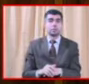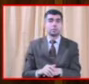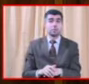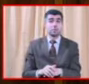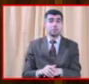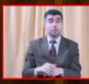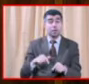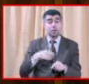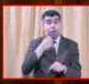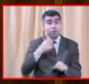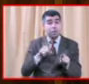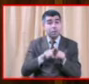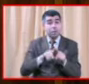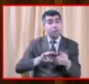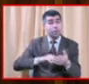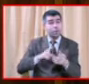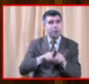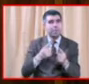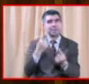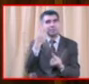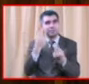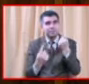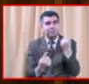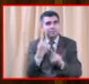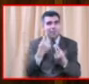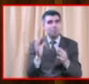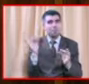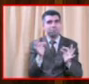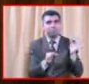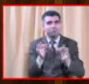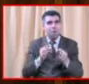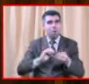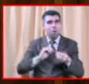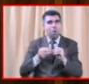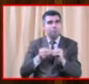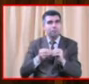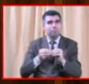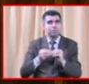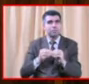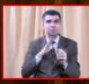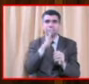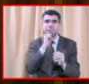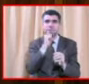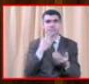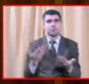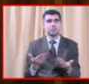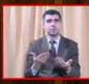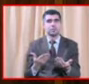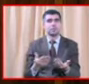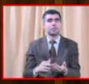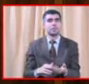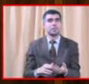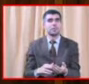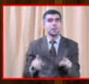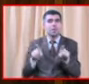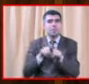اذا هذه مسائل ما خصناش نتزايدوا فيها باي شكل من الاشكال. ملي كتكلموا على